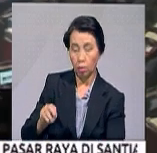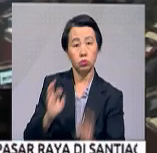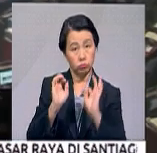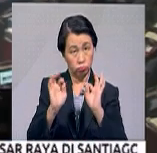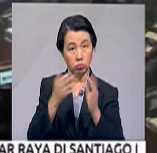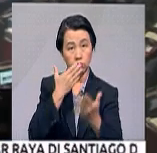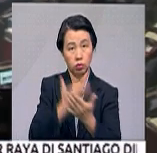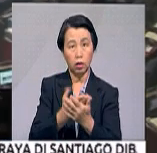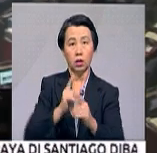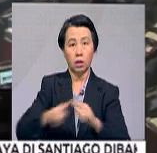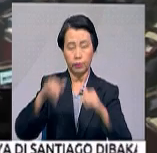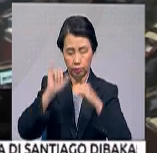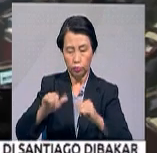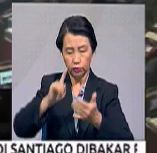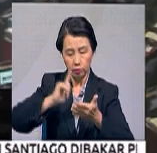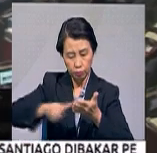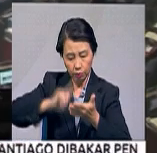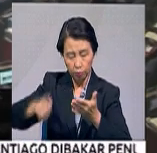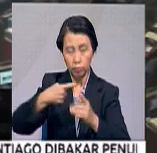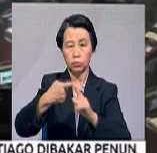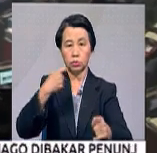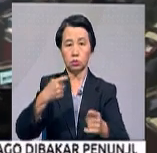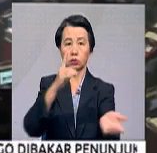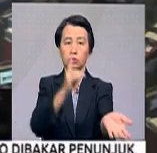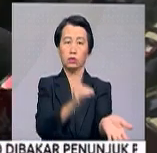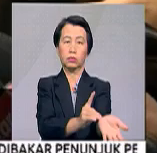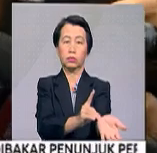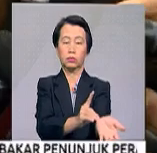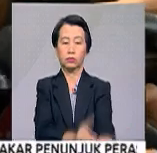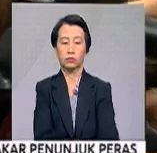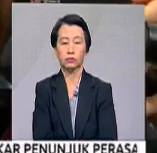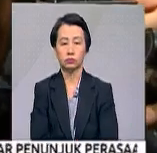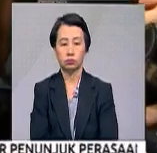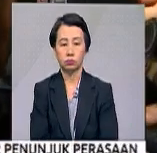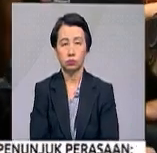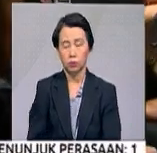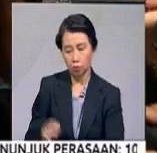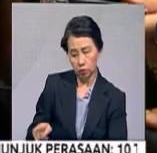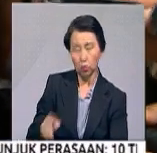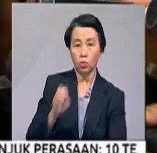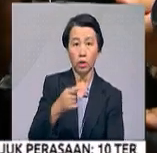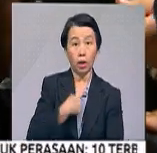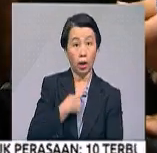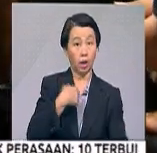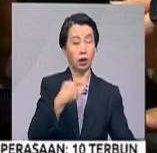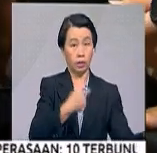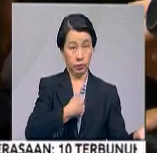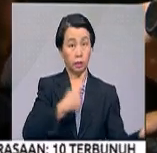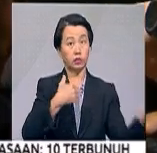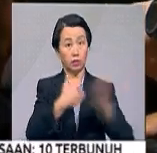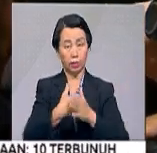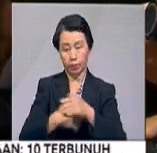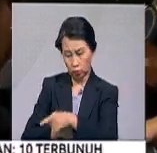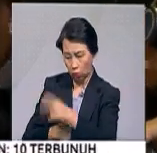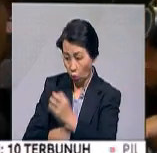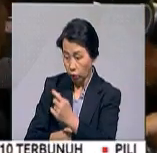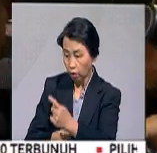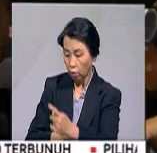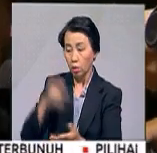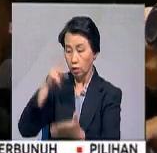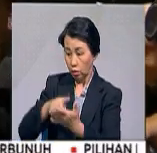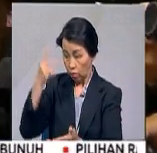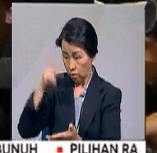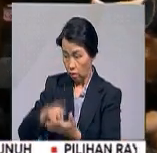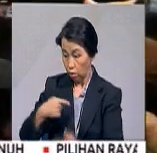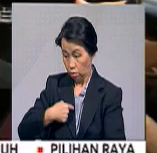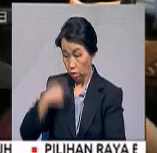namun masih memerlukan pemeriksaan lanjut dari doktor. Dia okey dah. Masa saya sampai dia dah okey, dia dah boleh bercakap, dia dah kenal. Saya